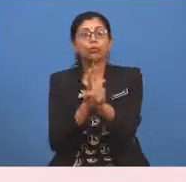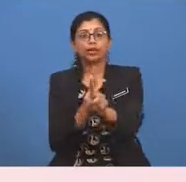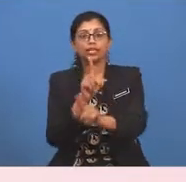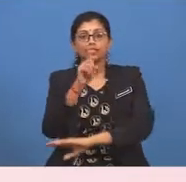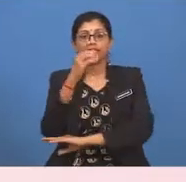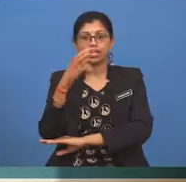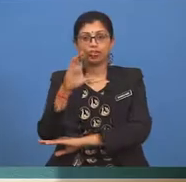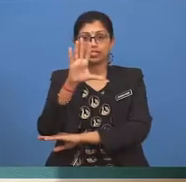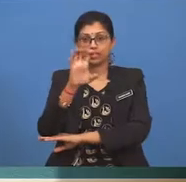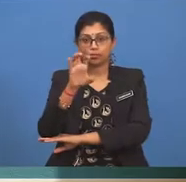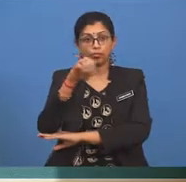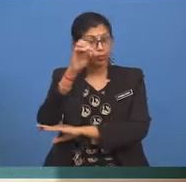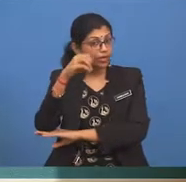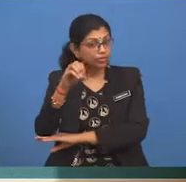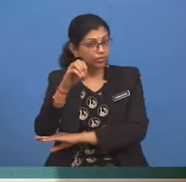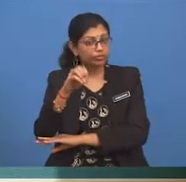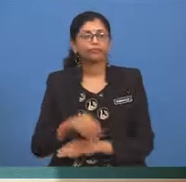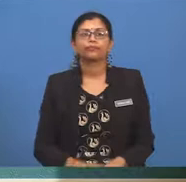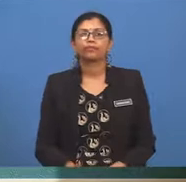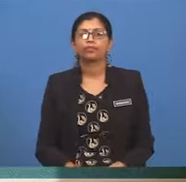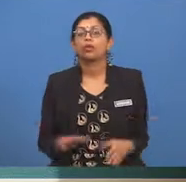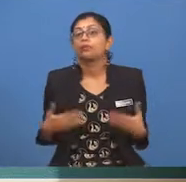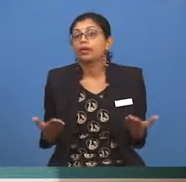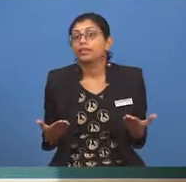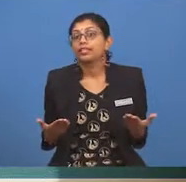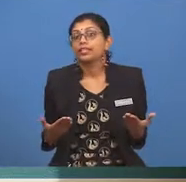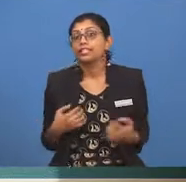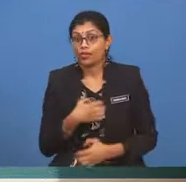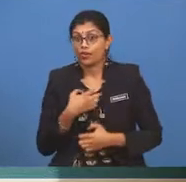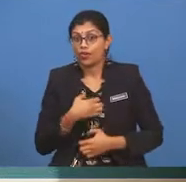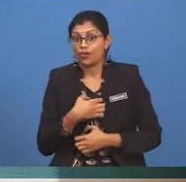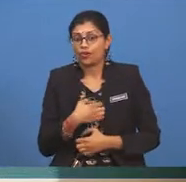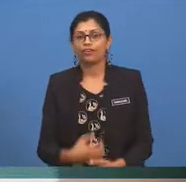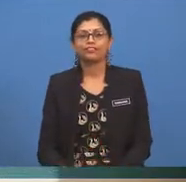150%. Bagaimana murid-murid? Seronok kan?